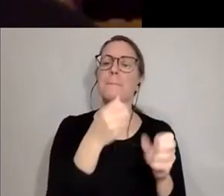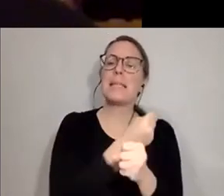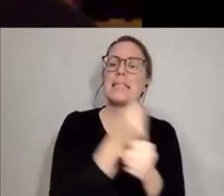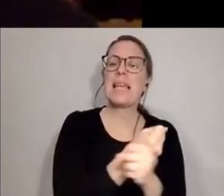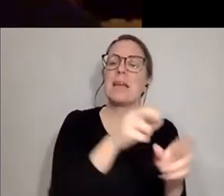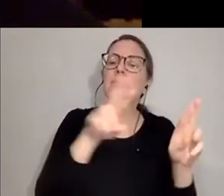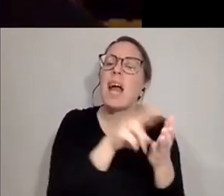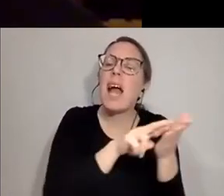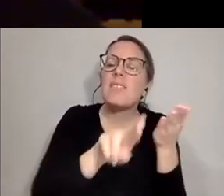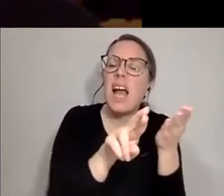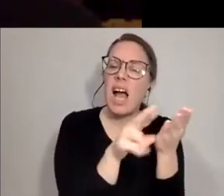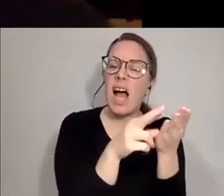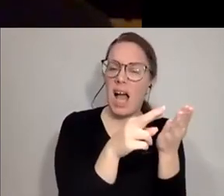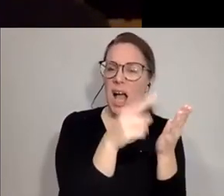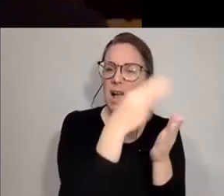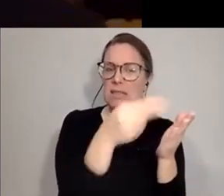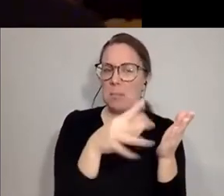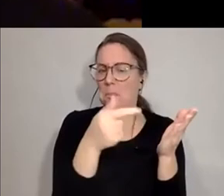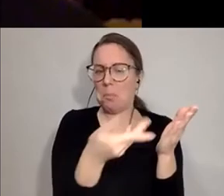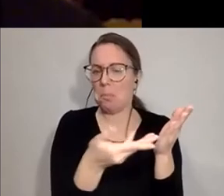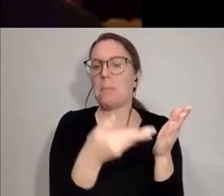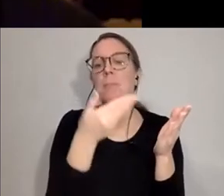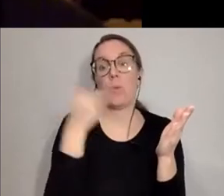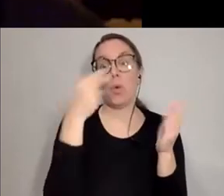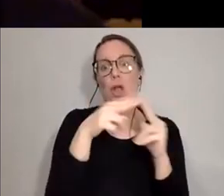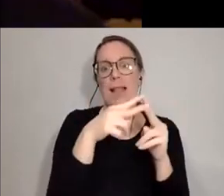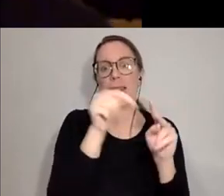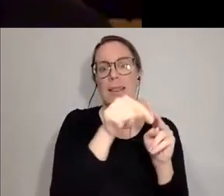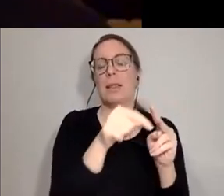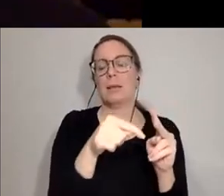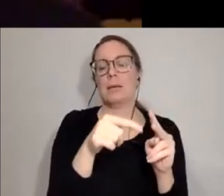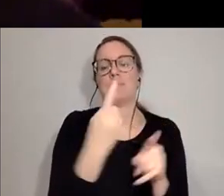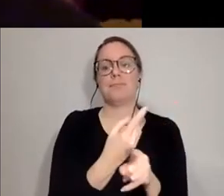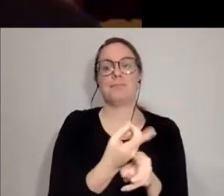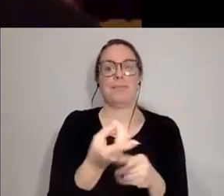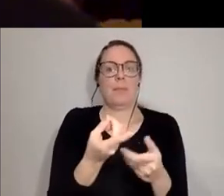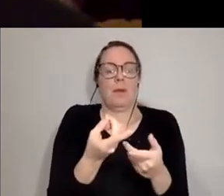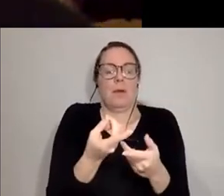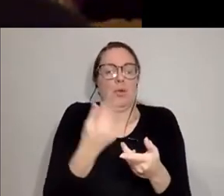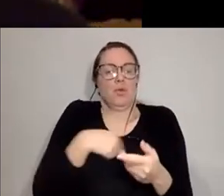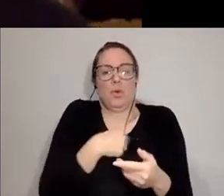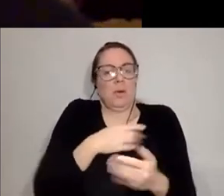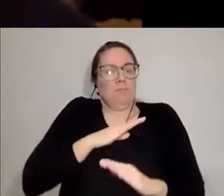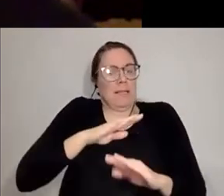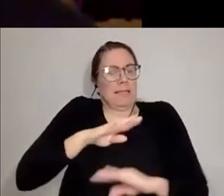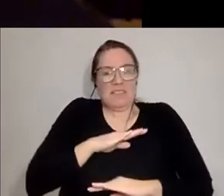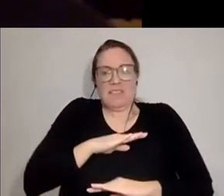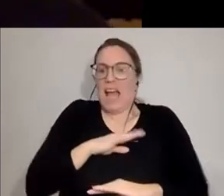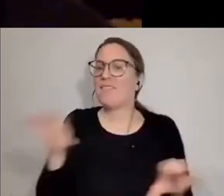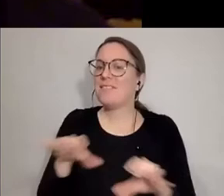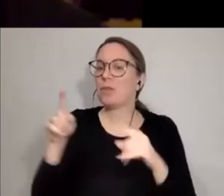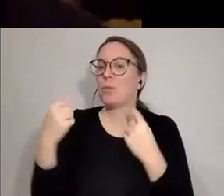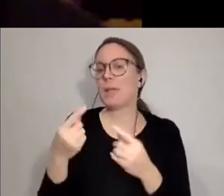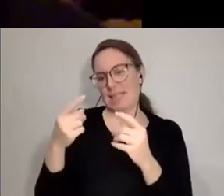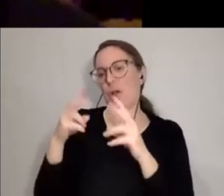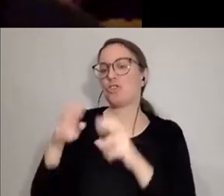milieux professionnels que j'ai cités précédemment et là on est très satisfaites on conduit cette recherche avec Marion puisqu'on